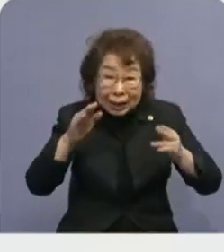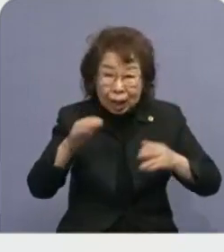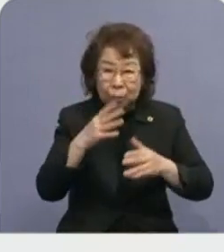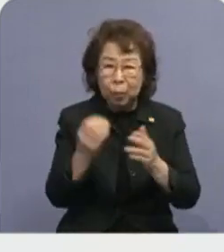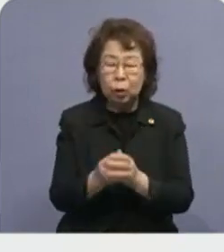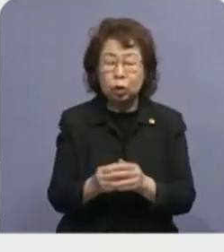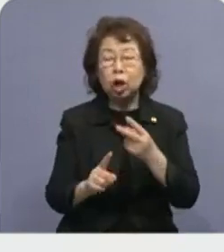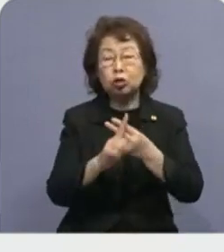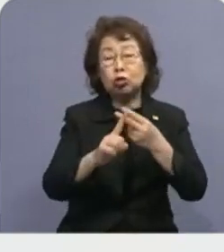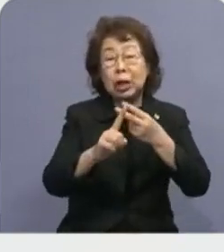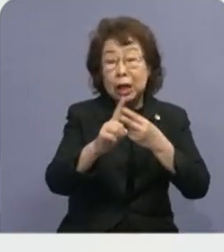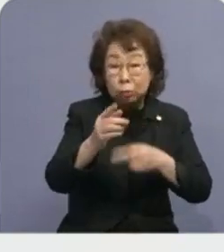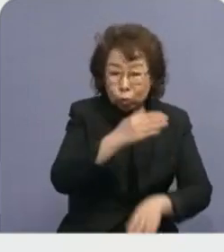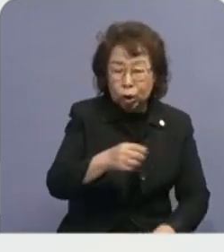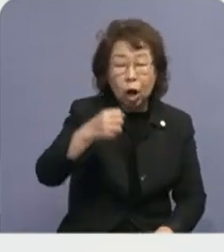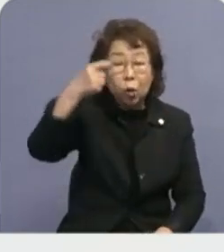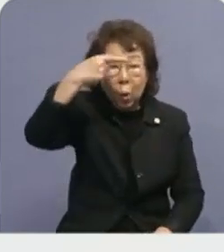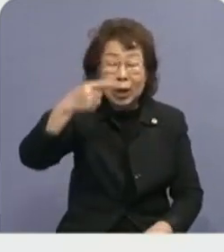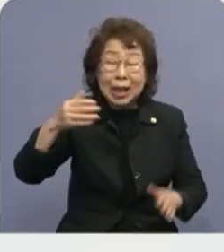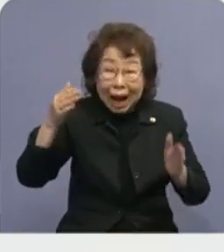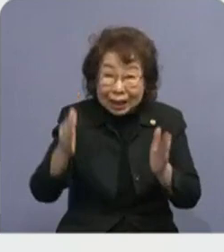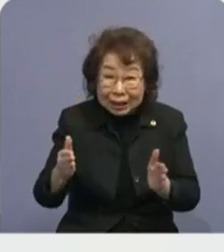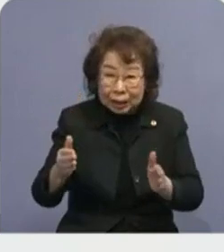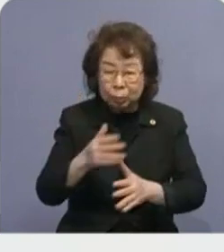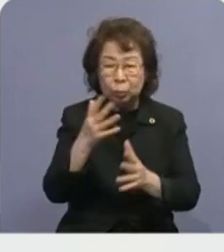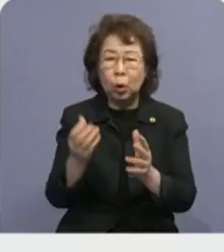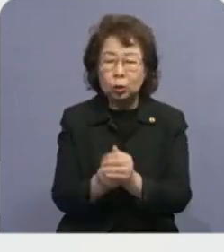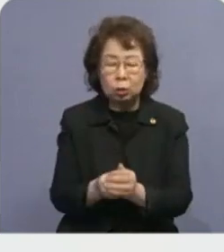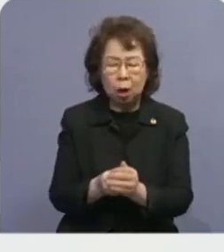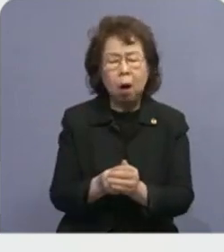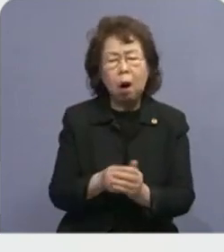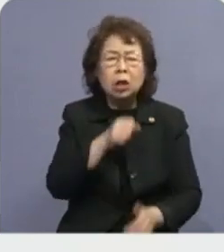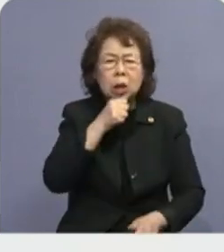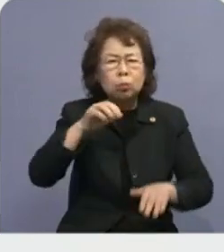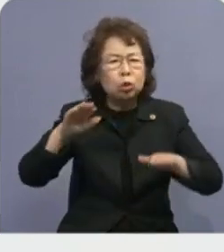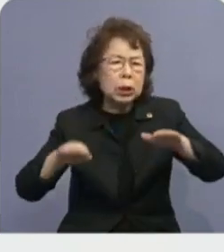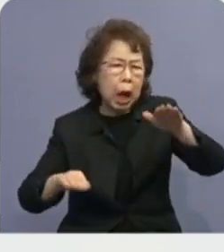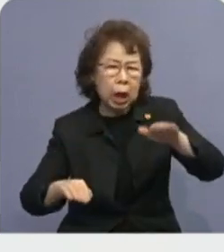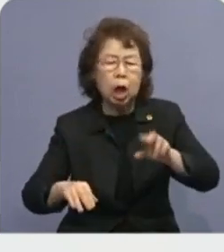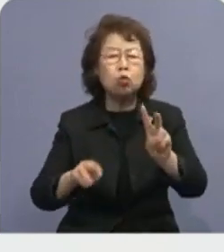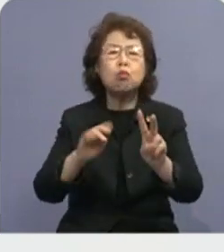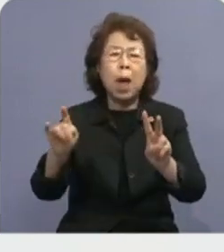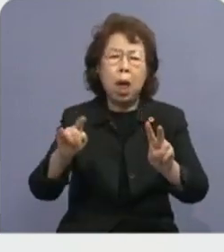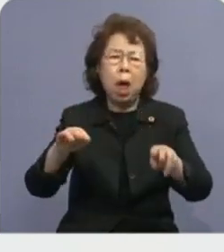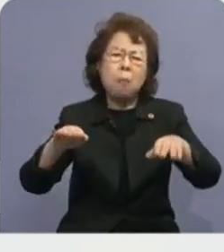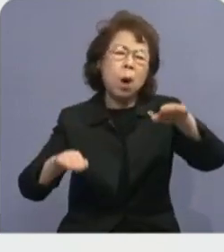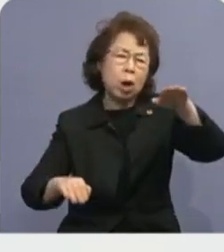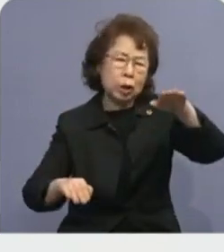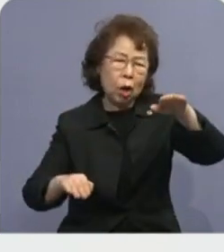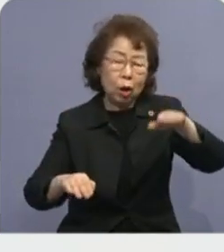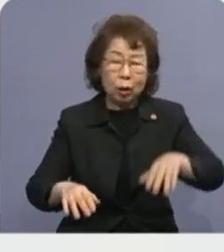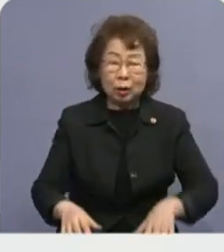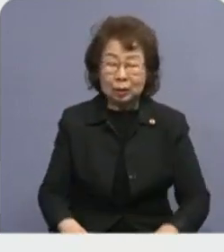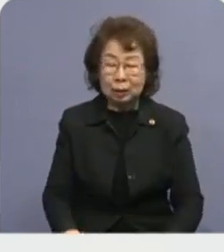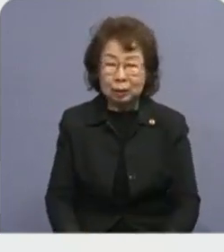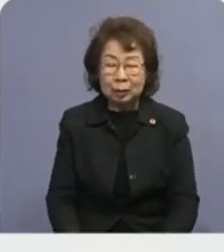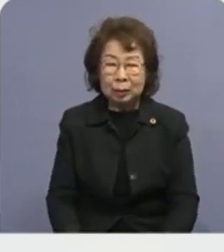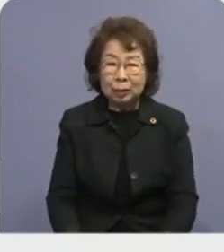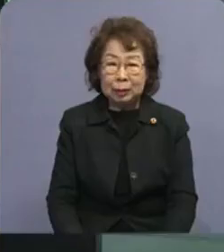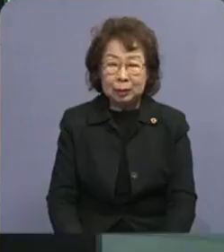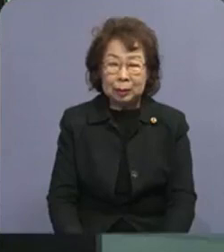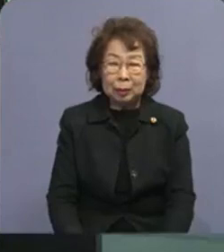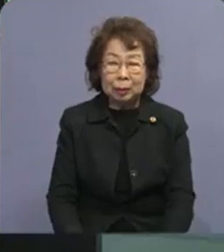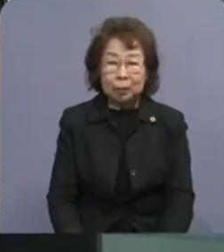중학교 1학년 때부터 고등학교 1학년까지 학력 격차가 2배 이상 벌어지는 것으로 조사됐습니다